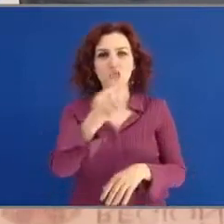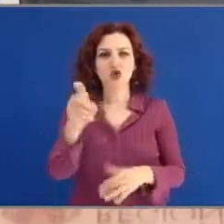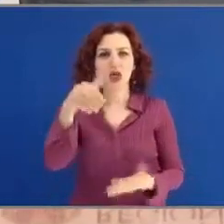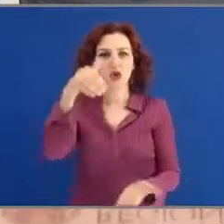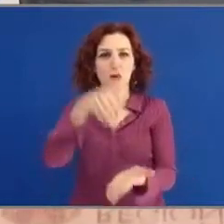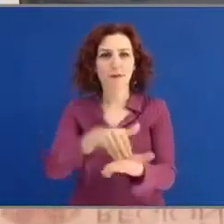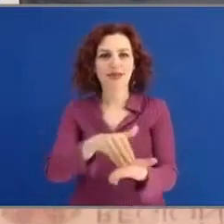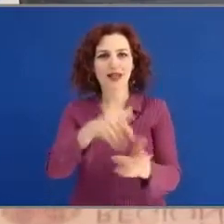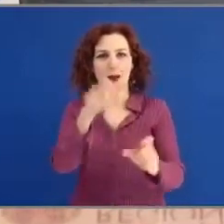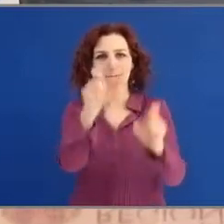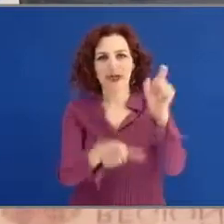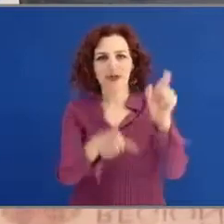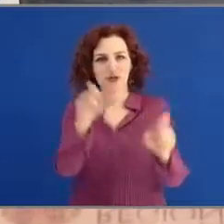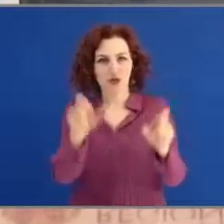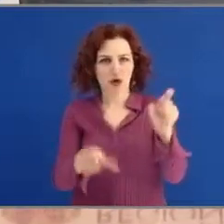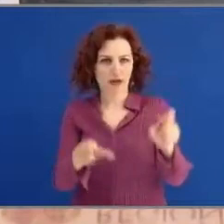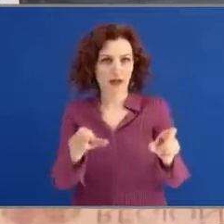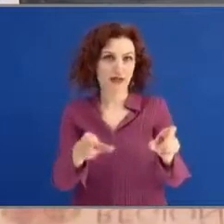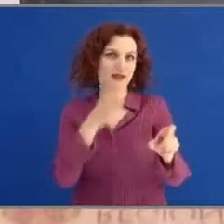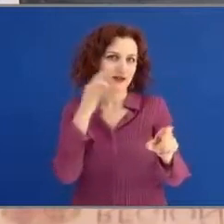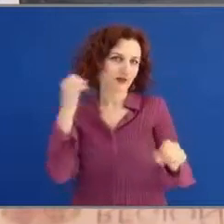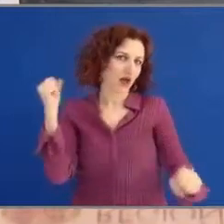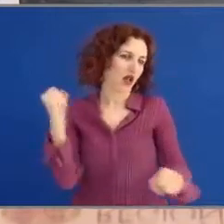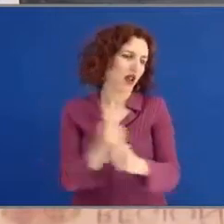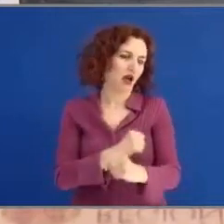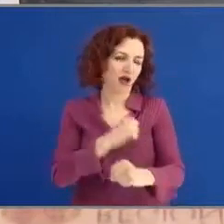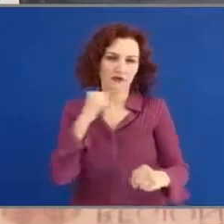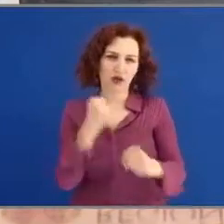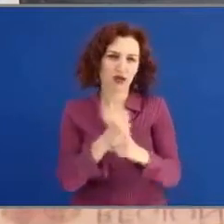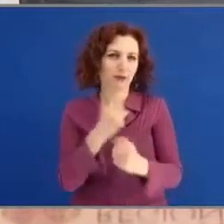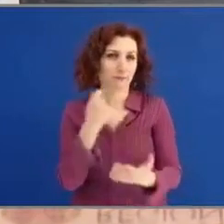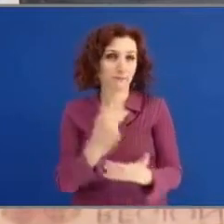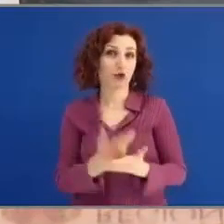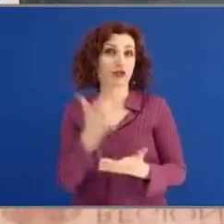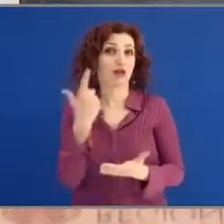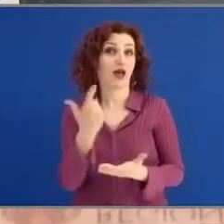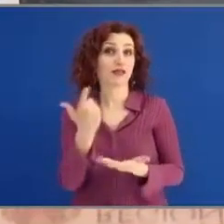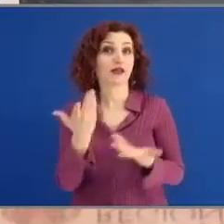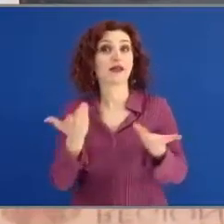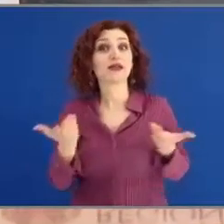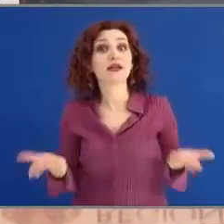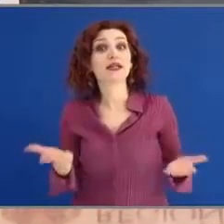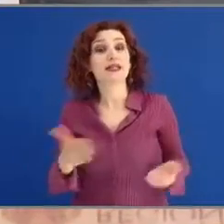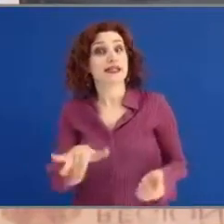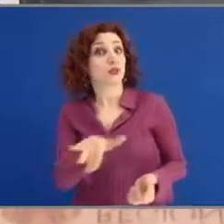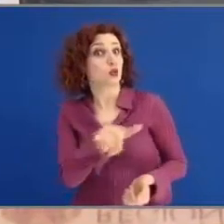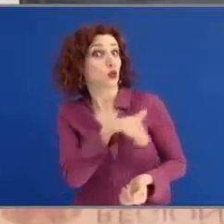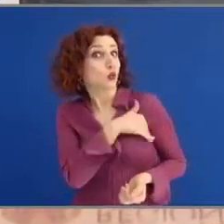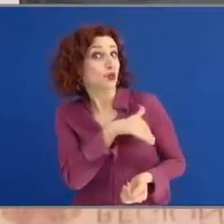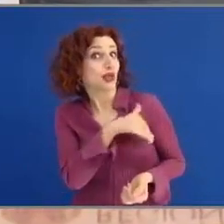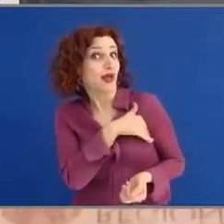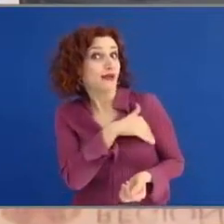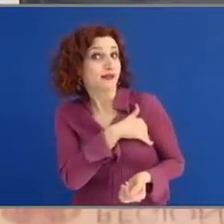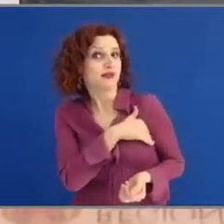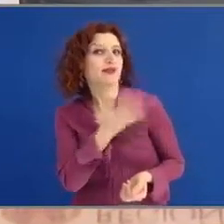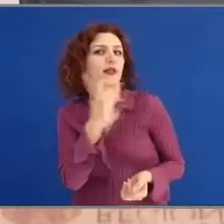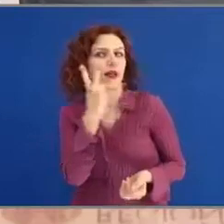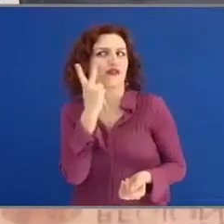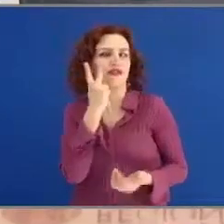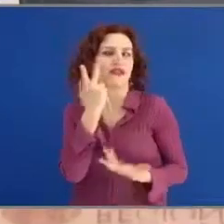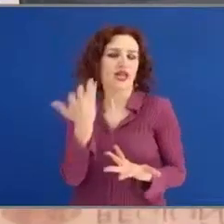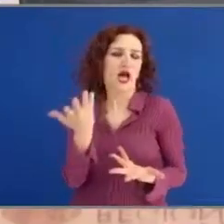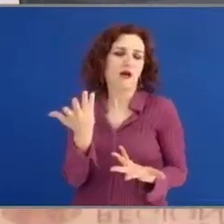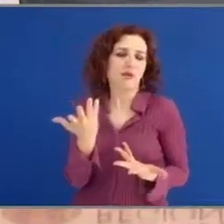persone, per cui è un'attività straordinariamente importante. Per quanto riguarda gli studenti, la prenderemo in seria considerazione